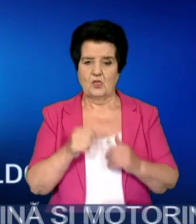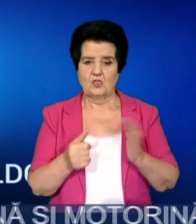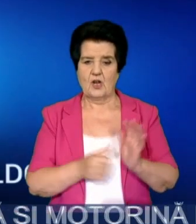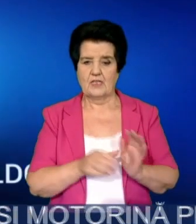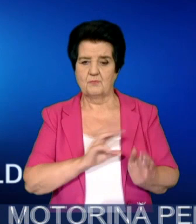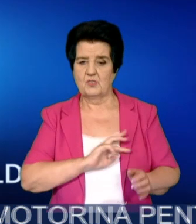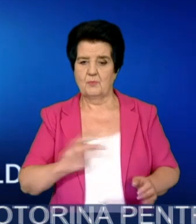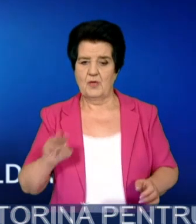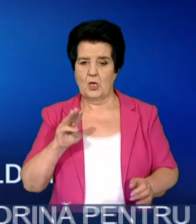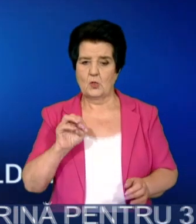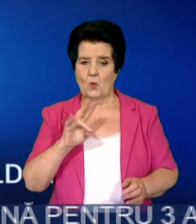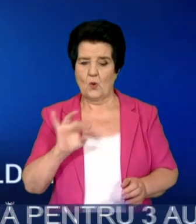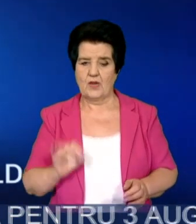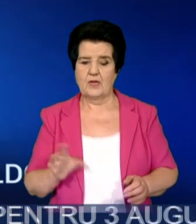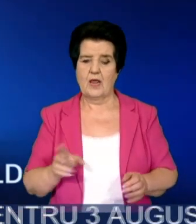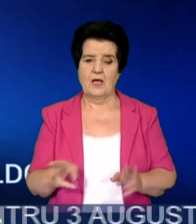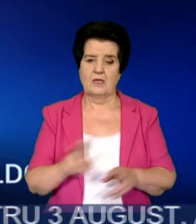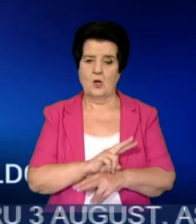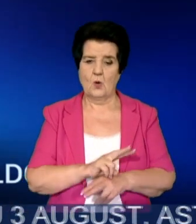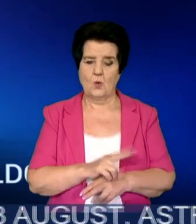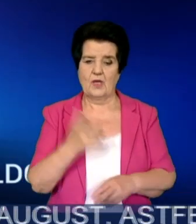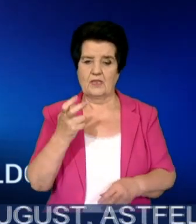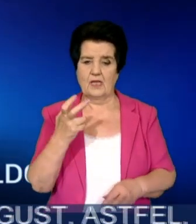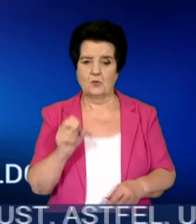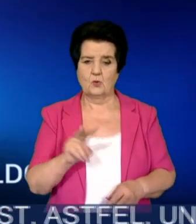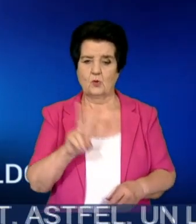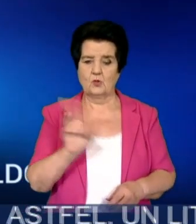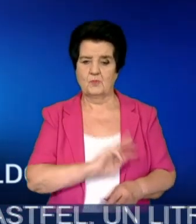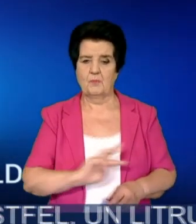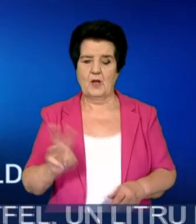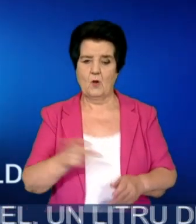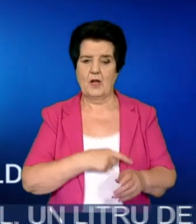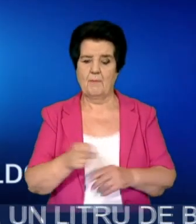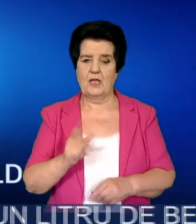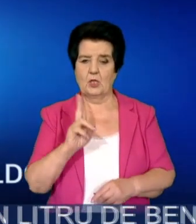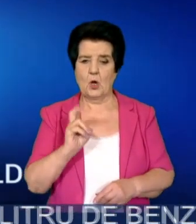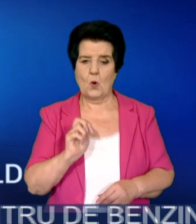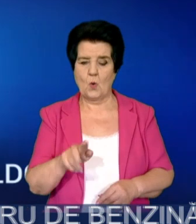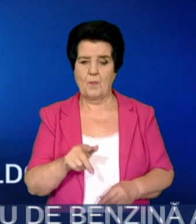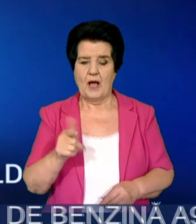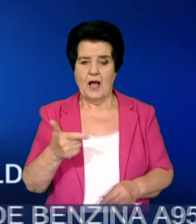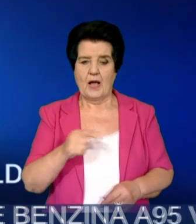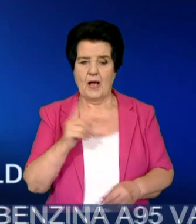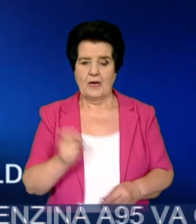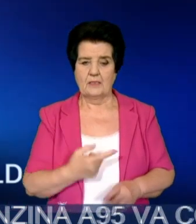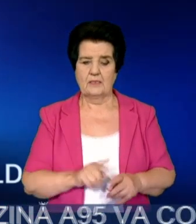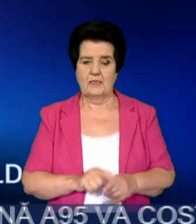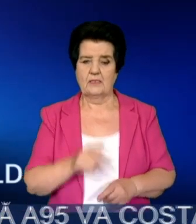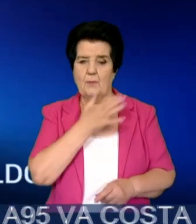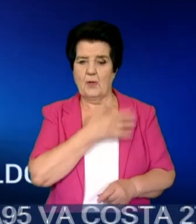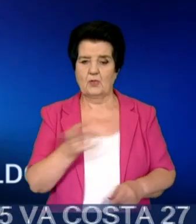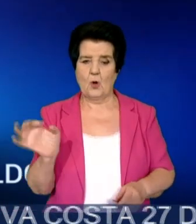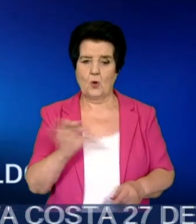de păcură și acestea pot înlocui aproximativ 312 milioane metri cub de gaz, ceea ce reprezintă consumul estimat pentru